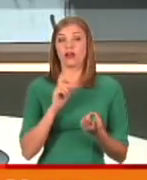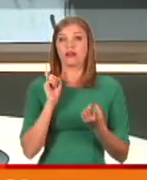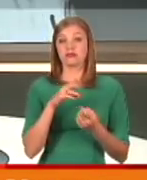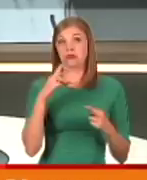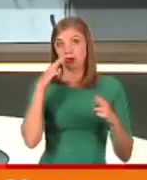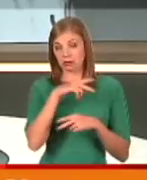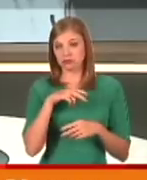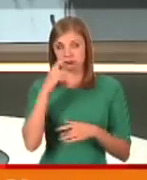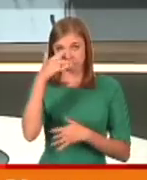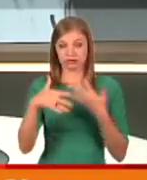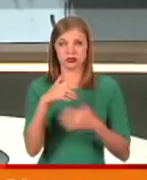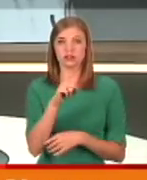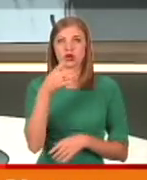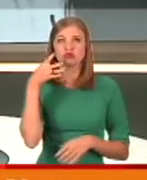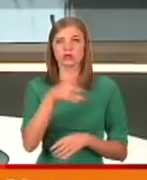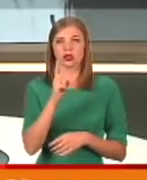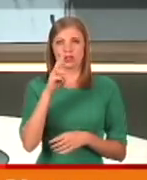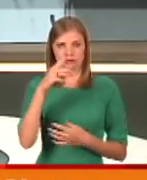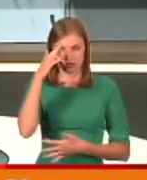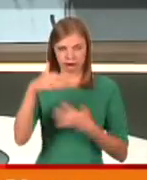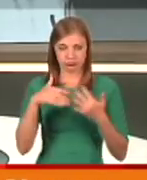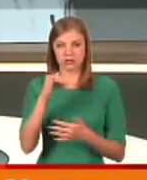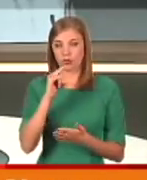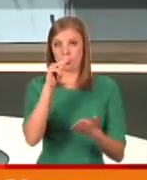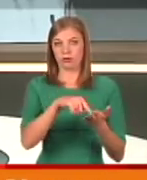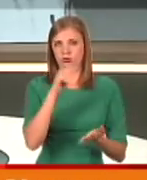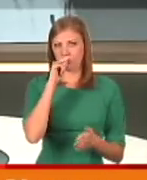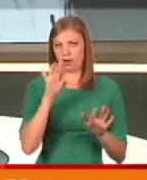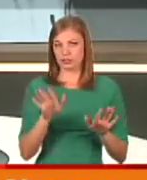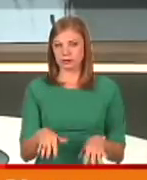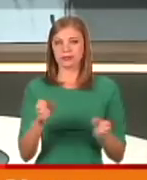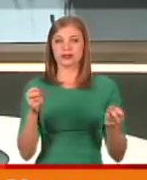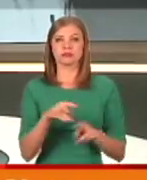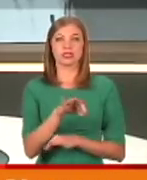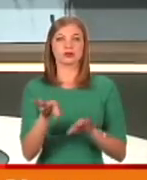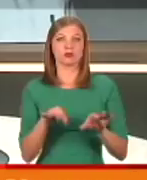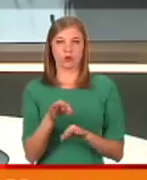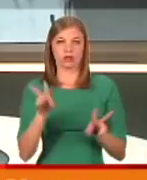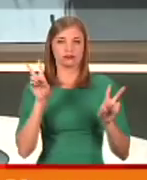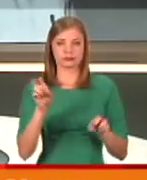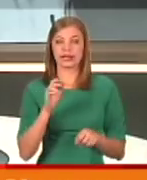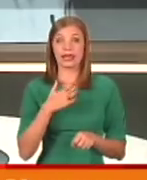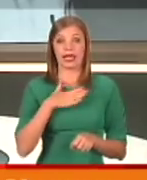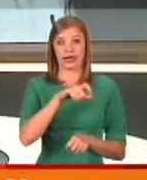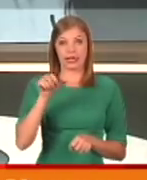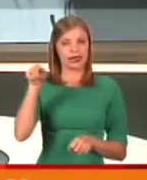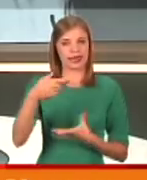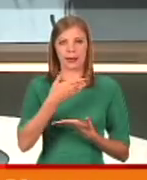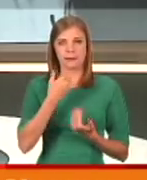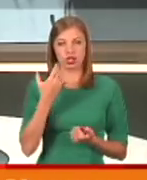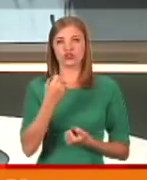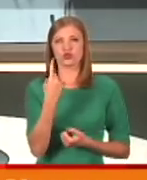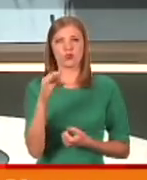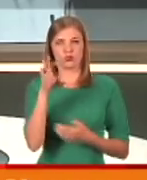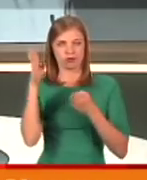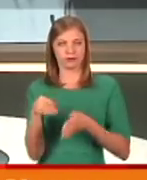забрів за 4 тисячі кілометрів від домівки і опинився в Луганську. У спецпроєкті Олени Лунькової «Іхтамнєти» історія ще